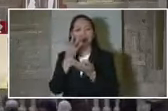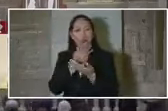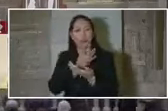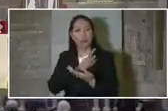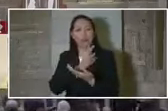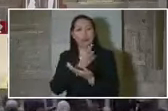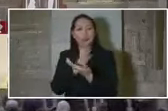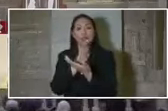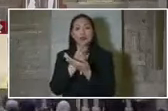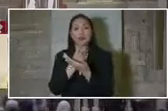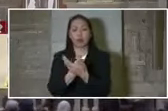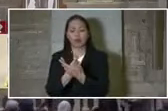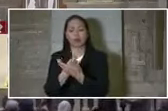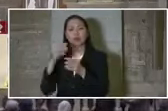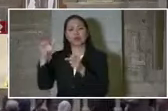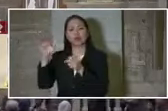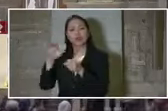iwanan,